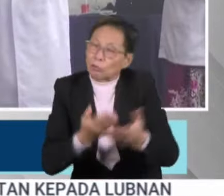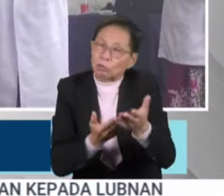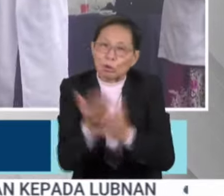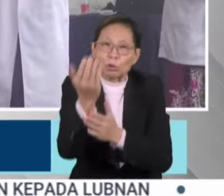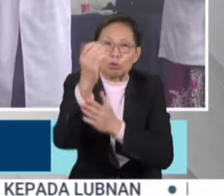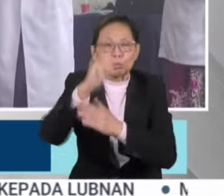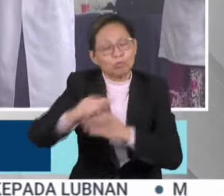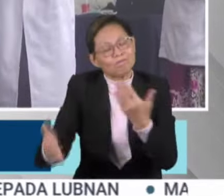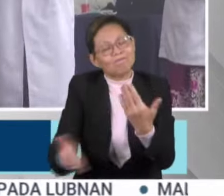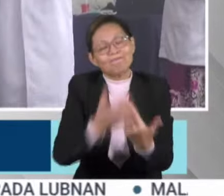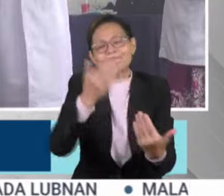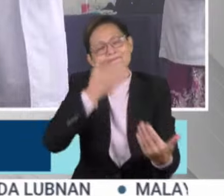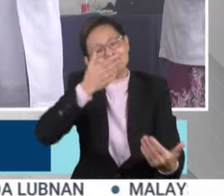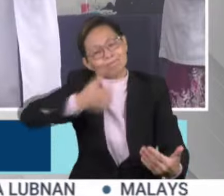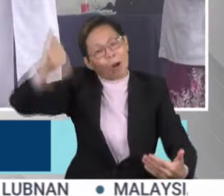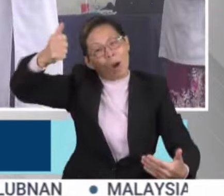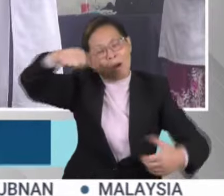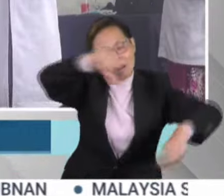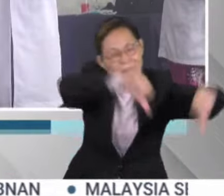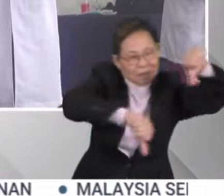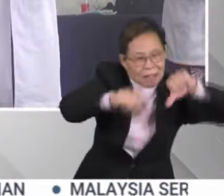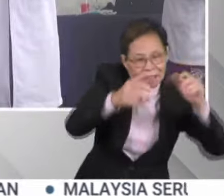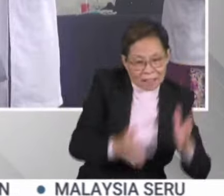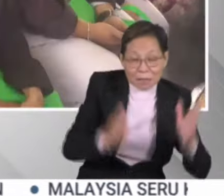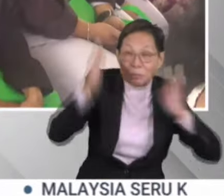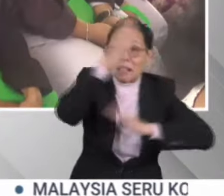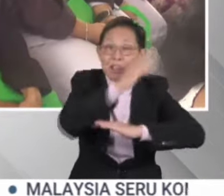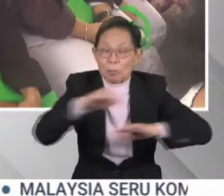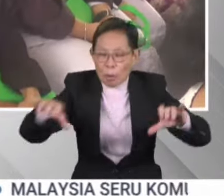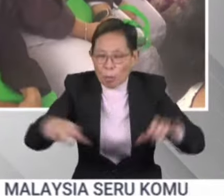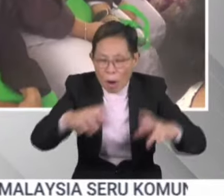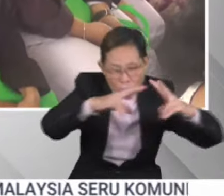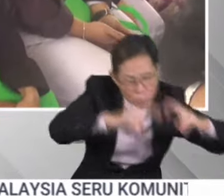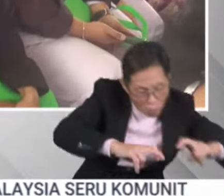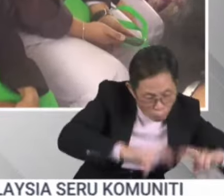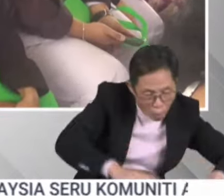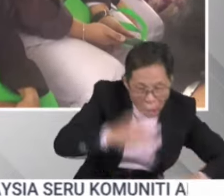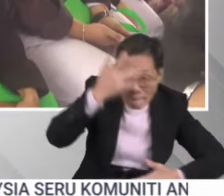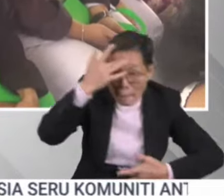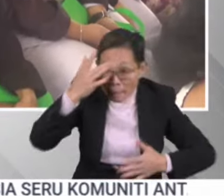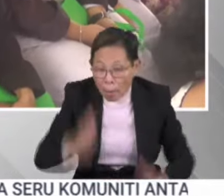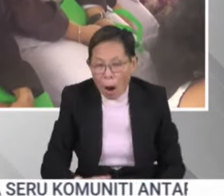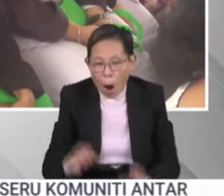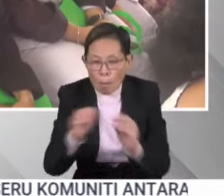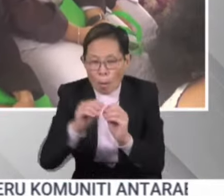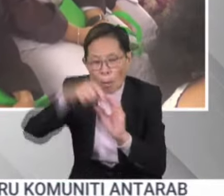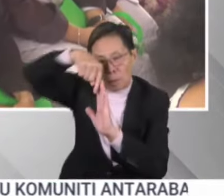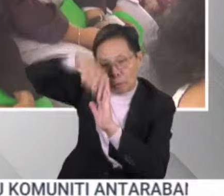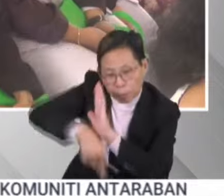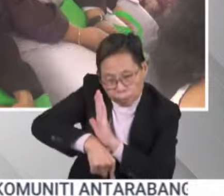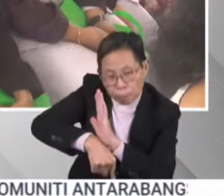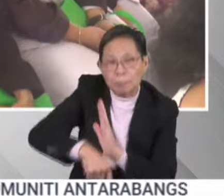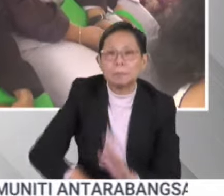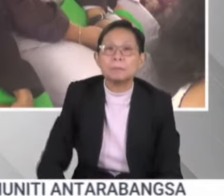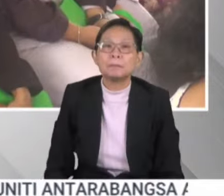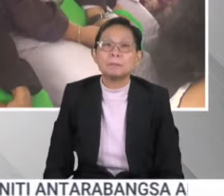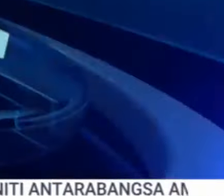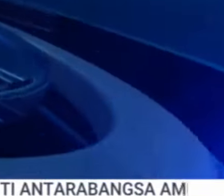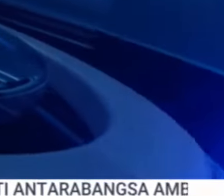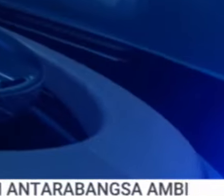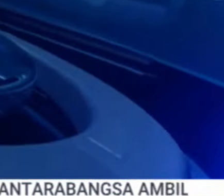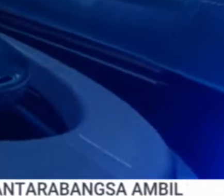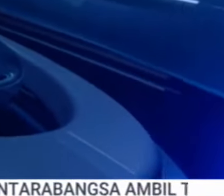sekaligus memberi kemudahan terbaik kepada saintis tempatan melakukan kajian penyakit secara lebih mendalam.